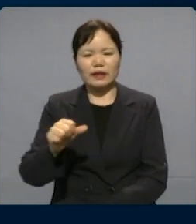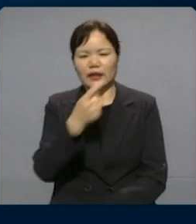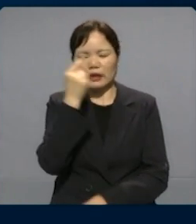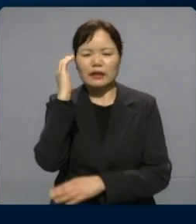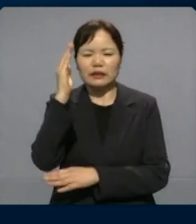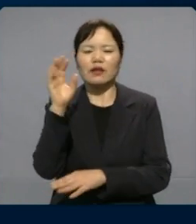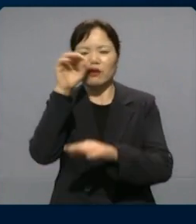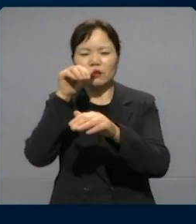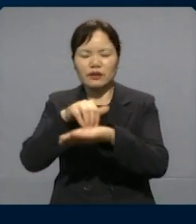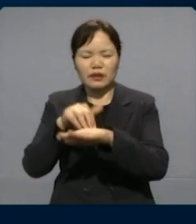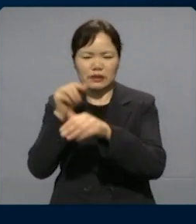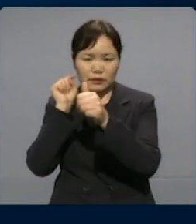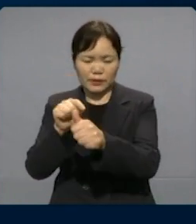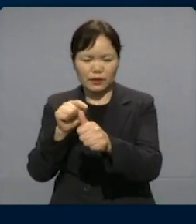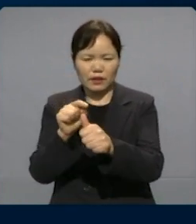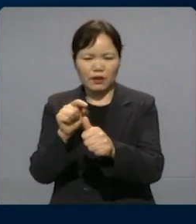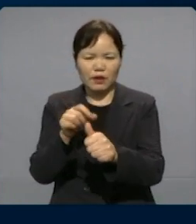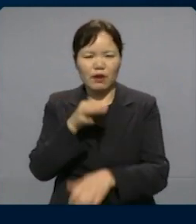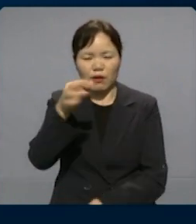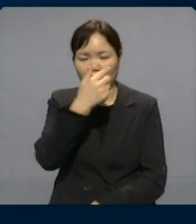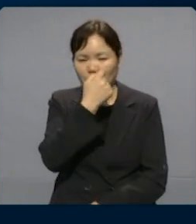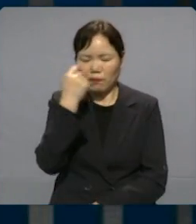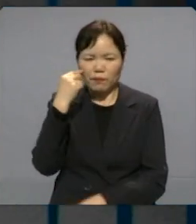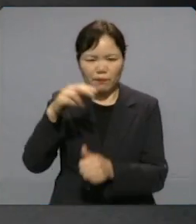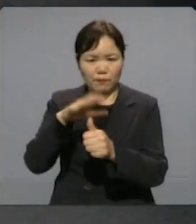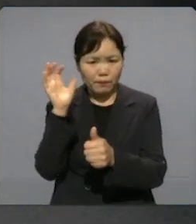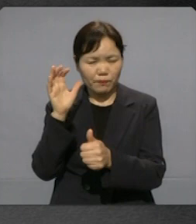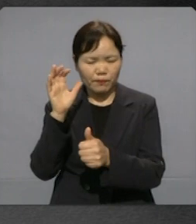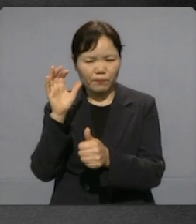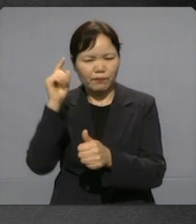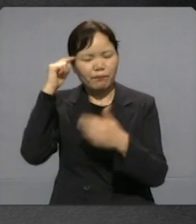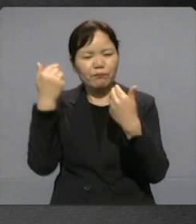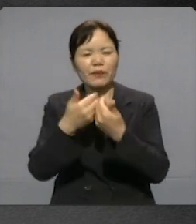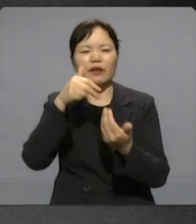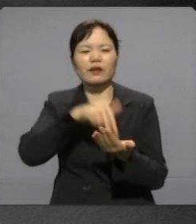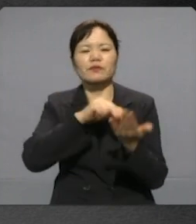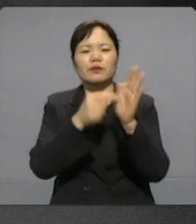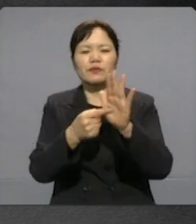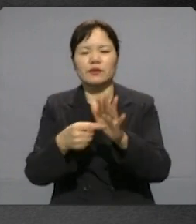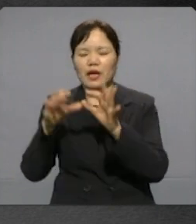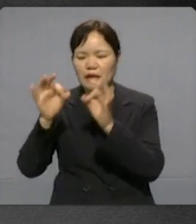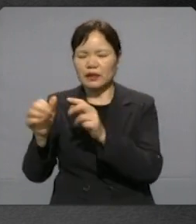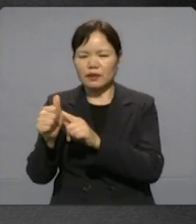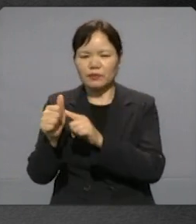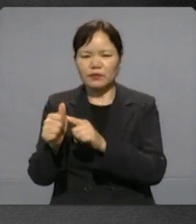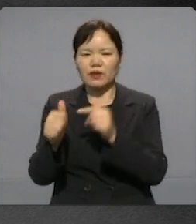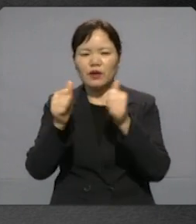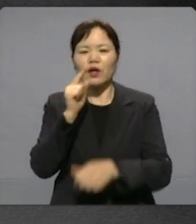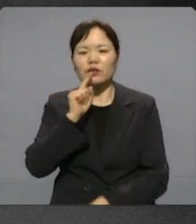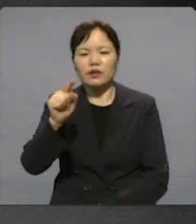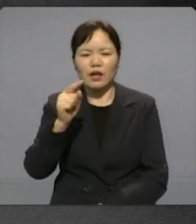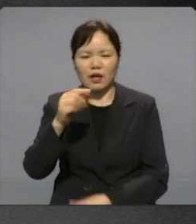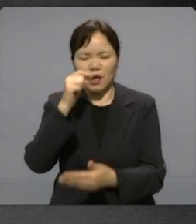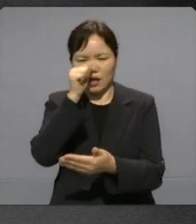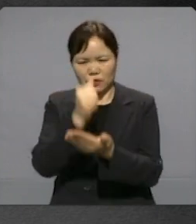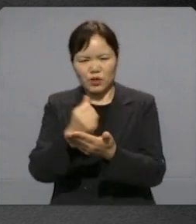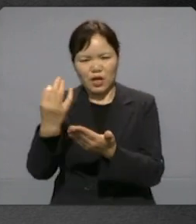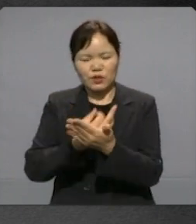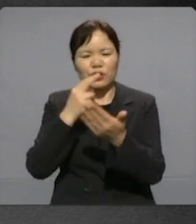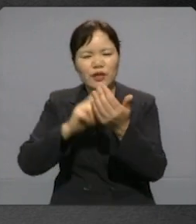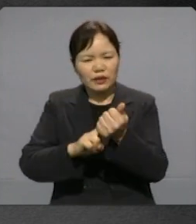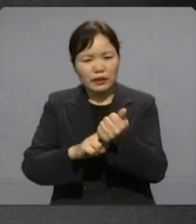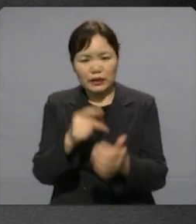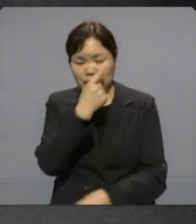크다며 보석허가 반대 의견을 밝혔습니다. 반면 김 씨 측은 공소사실인 범죄 수익 은닉과